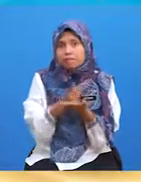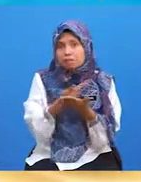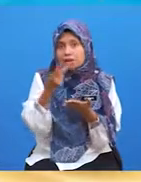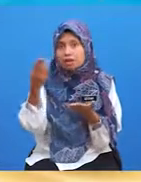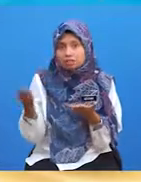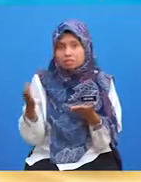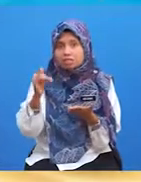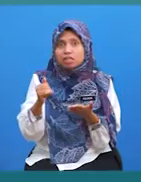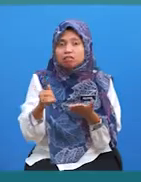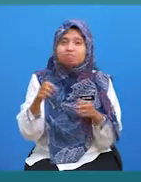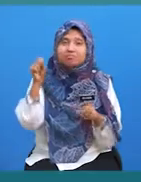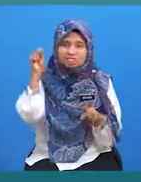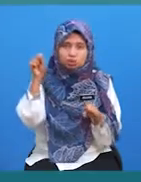sesuai.